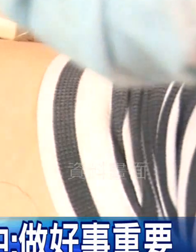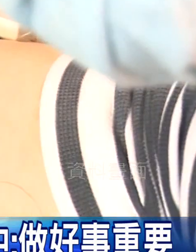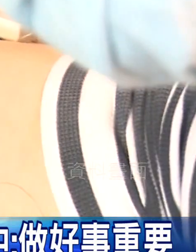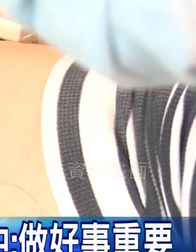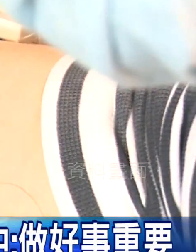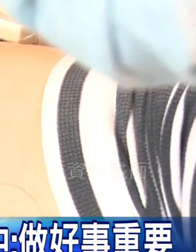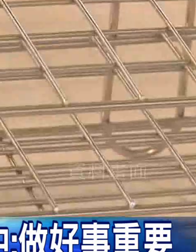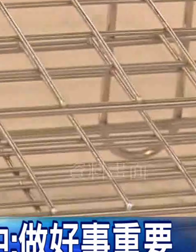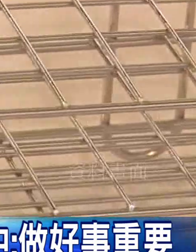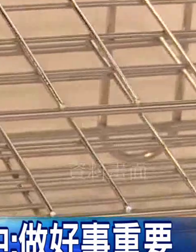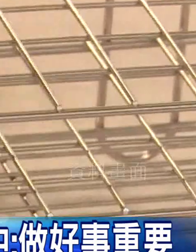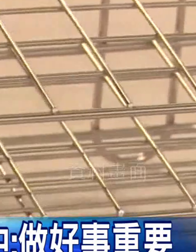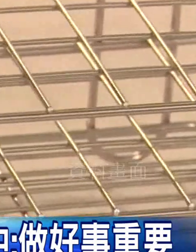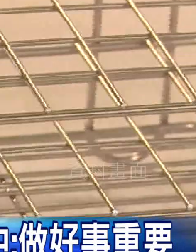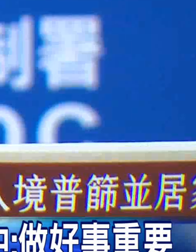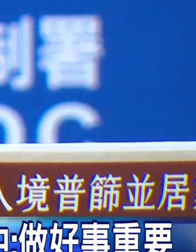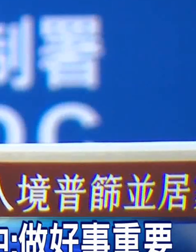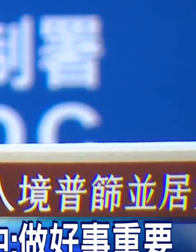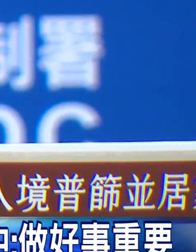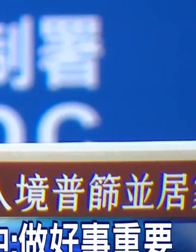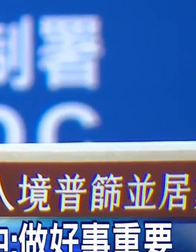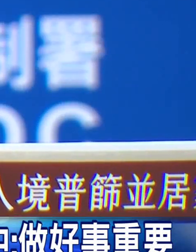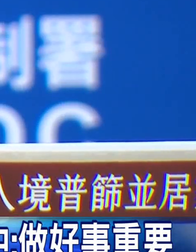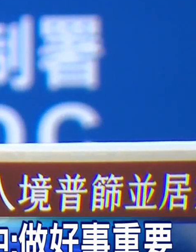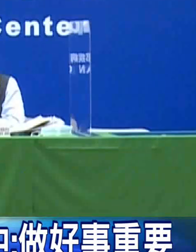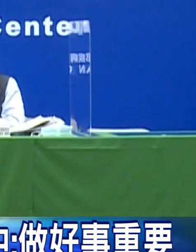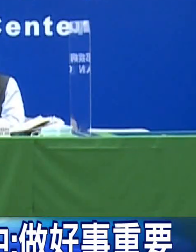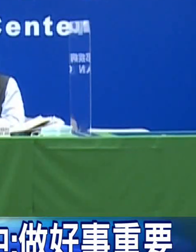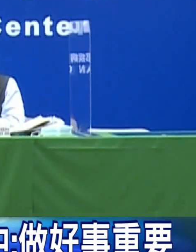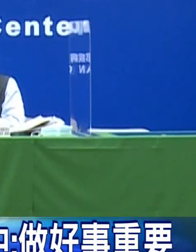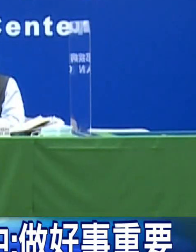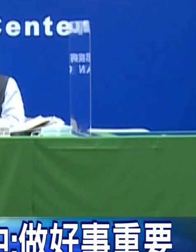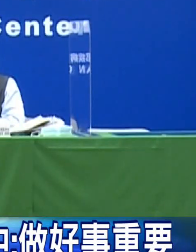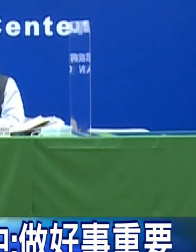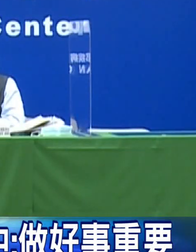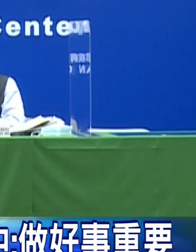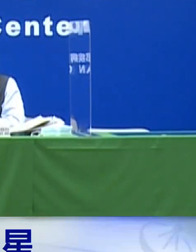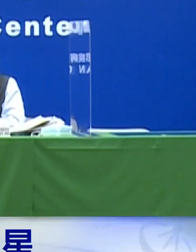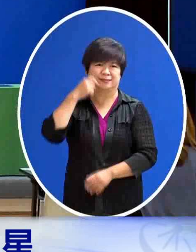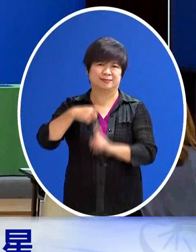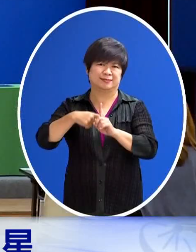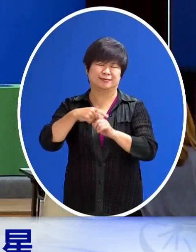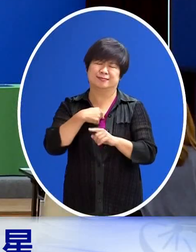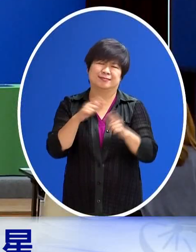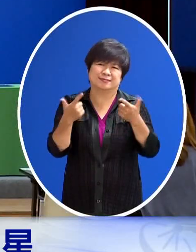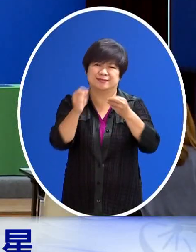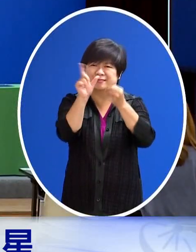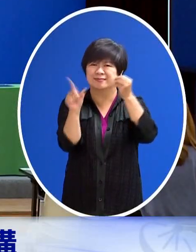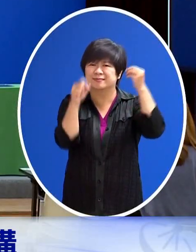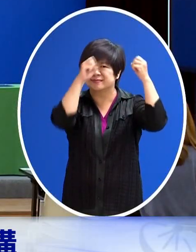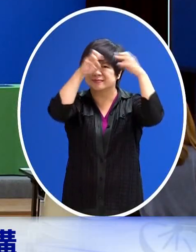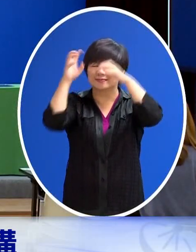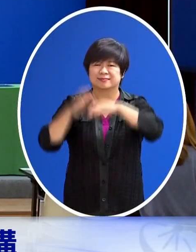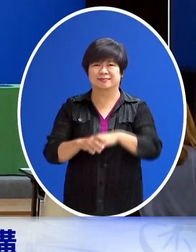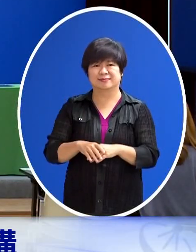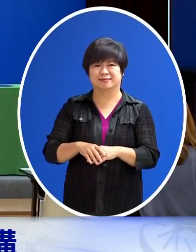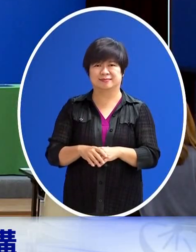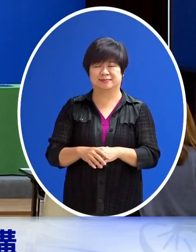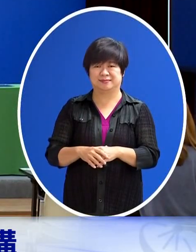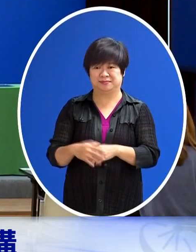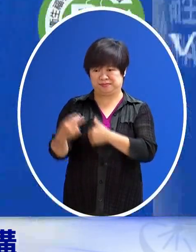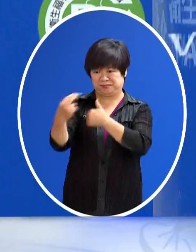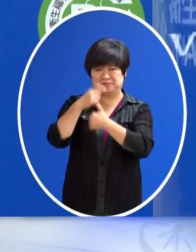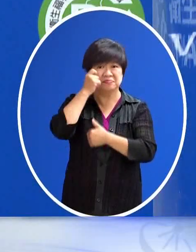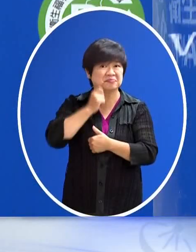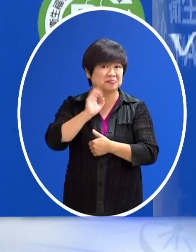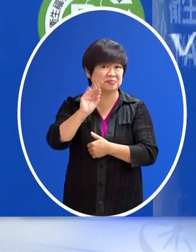卫福部长陈时中声量受冲击。不过他并不建议。 我们又不是在当明星哈，那好感度对我来讲不是很